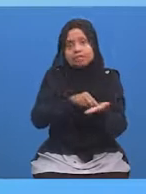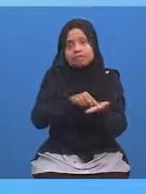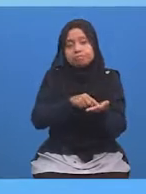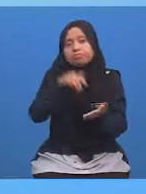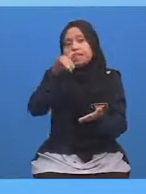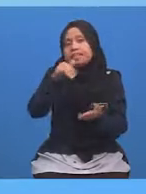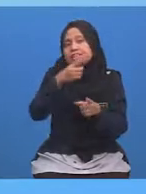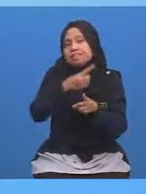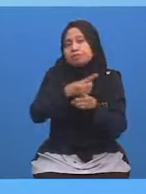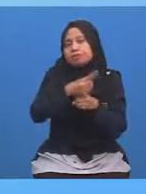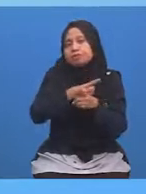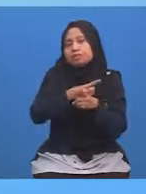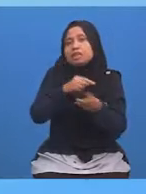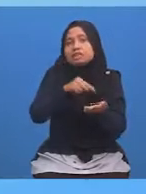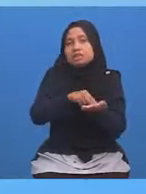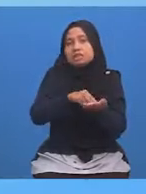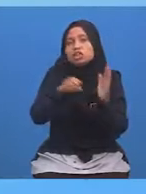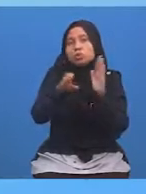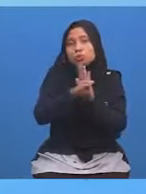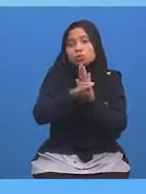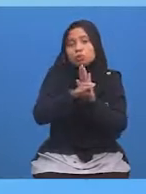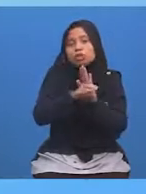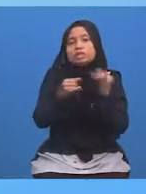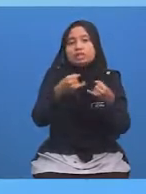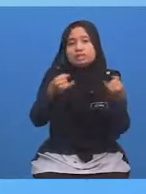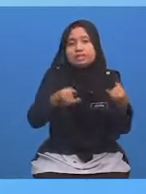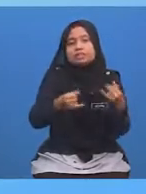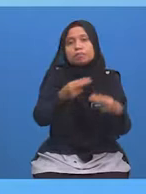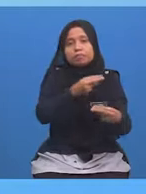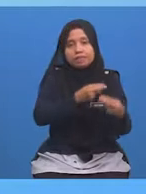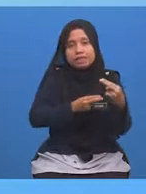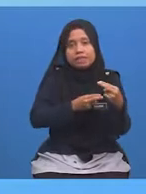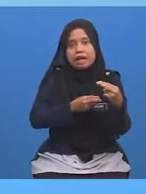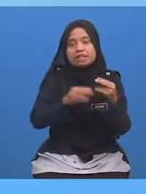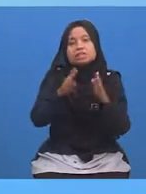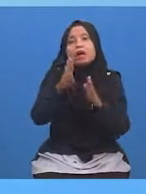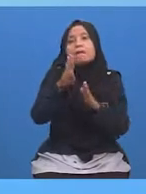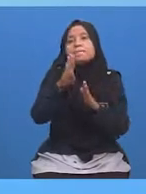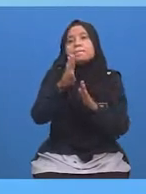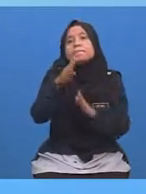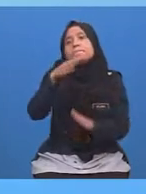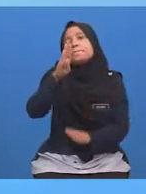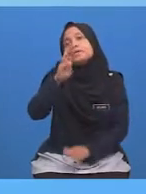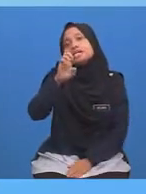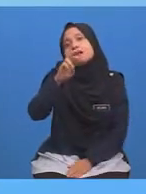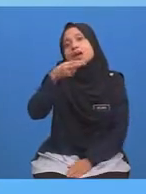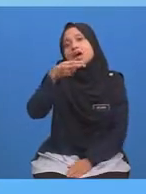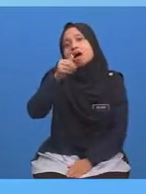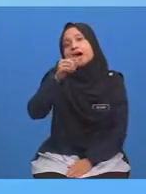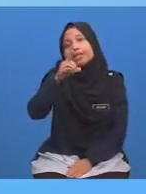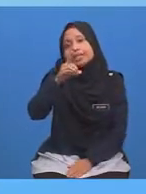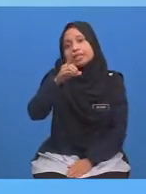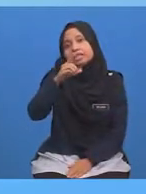Ya, betul. Ini contoh jenis unit perniagaan berhad yang boleh dibahagikan